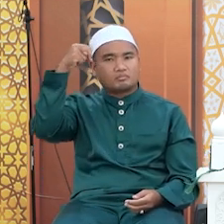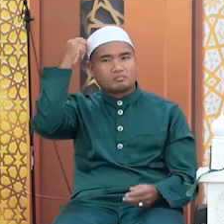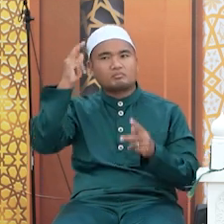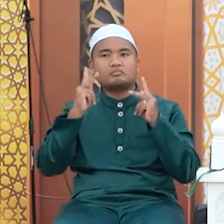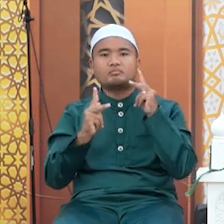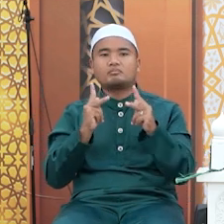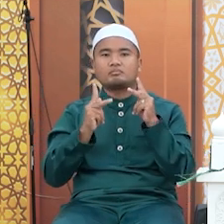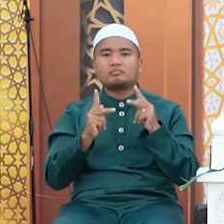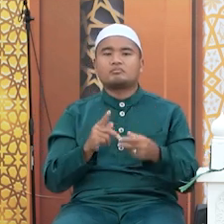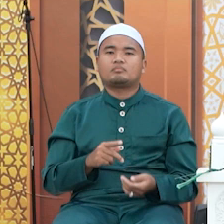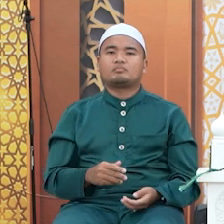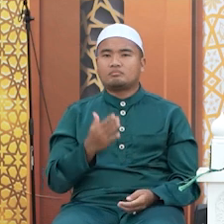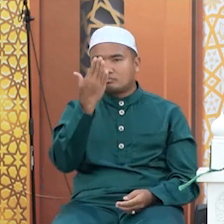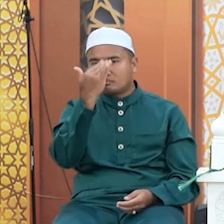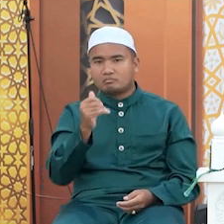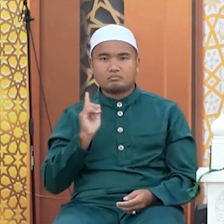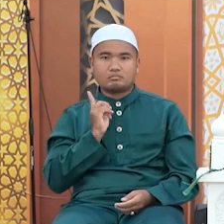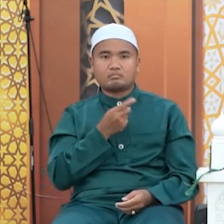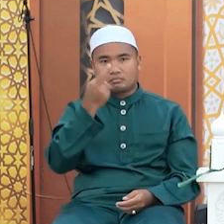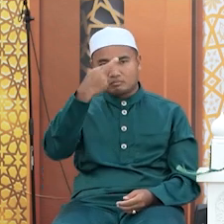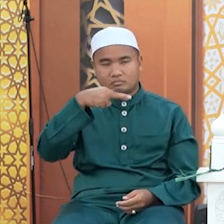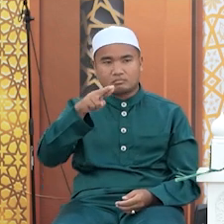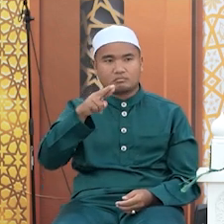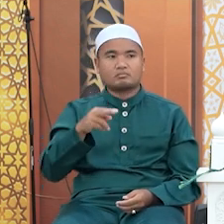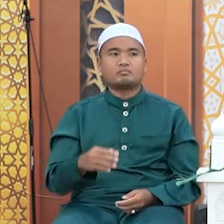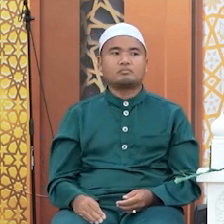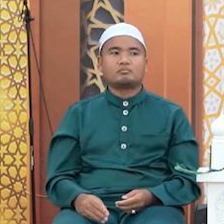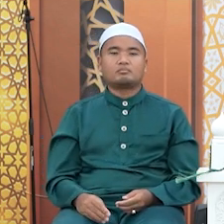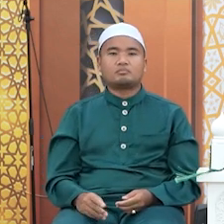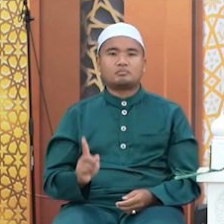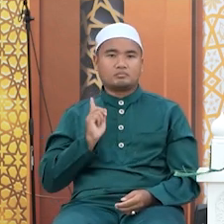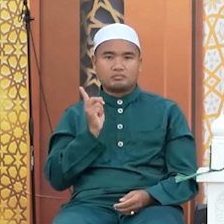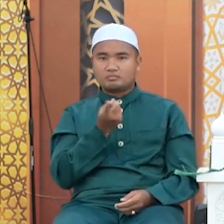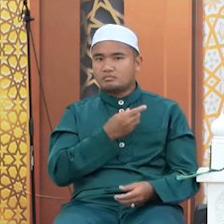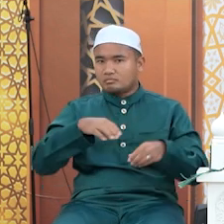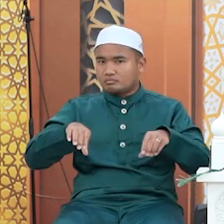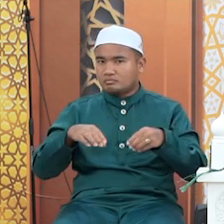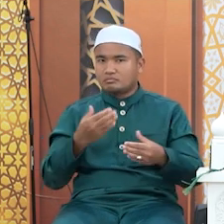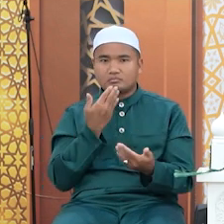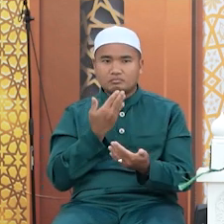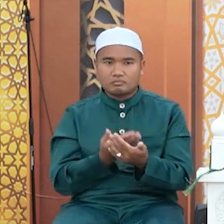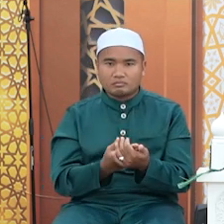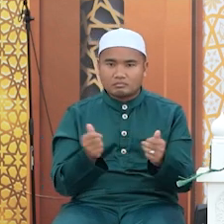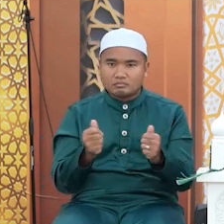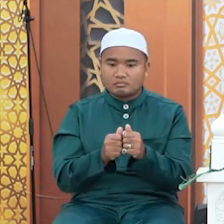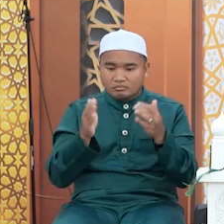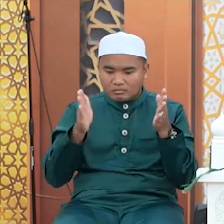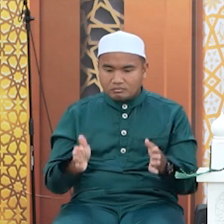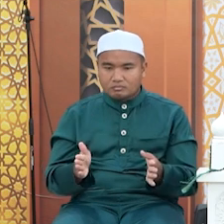tujuan kita rahmat ni, kita buat baik kat orang, supaya orang buat baik kat